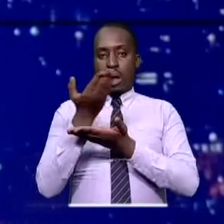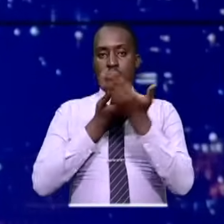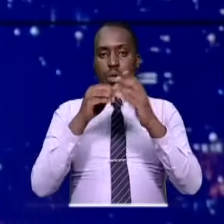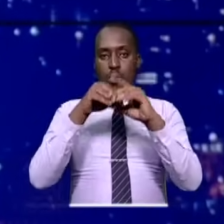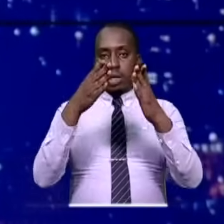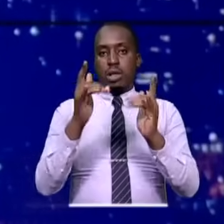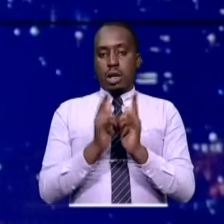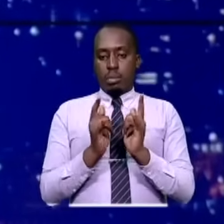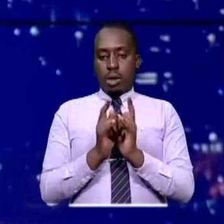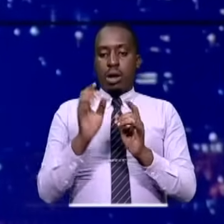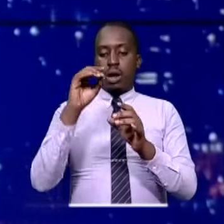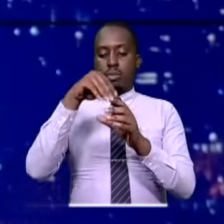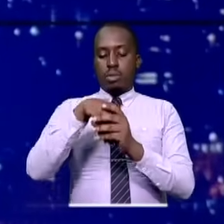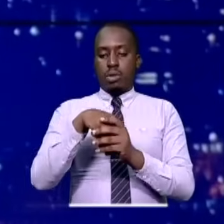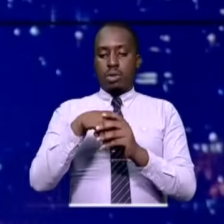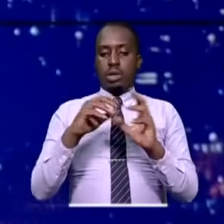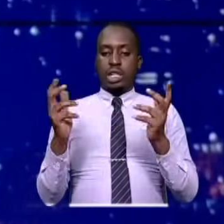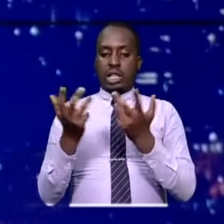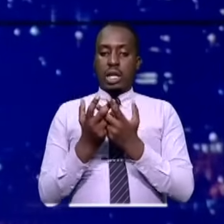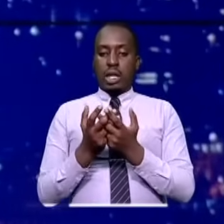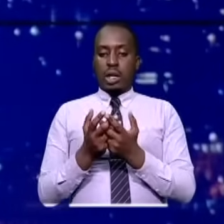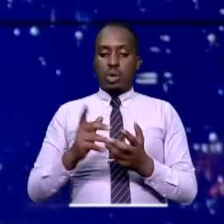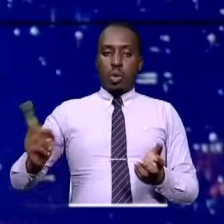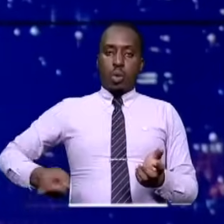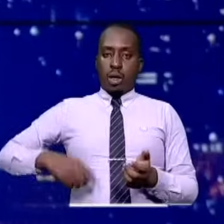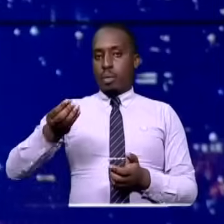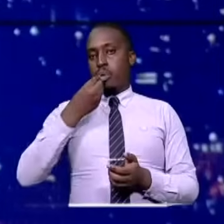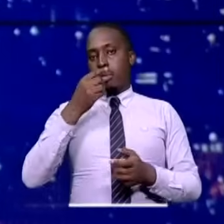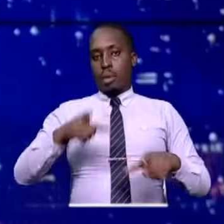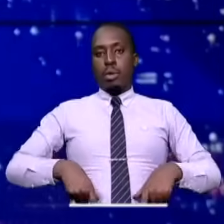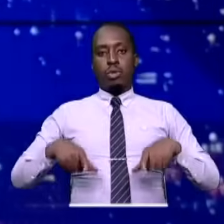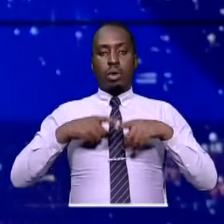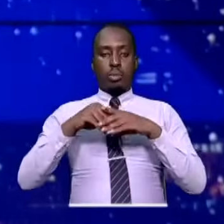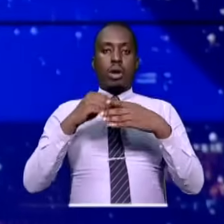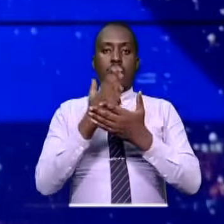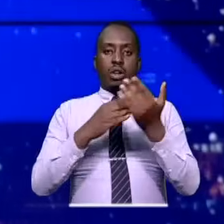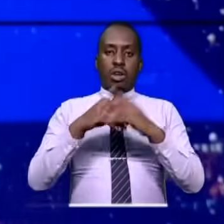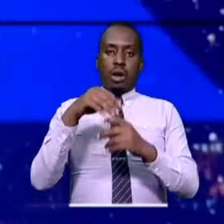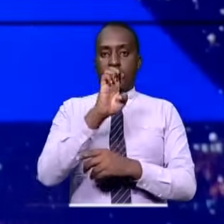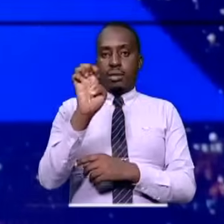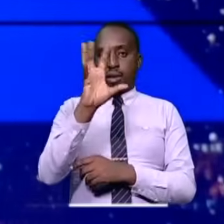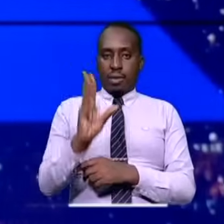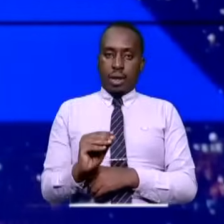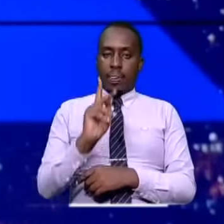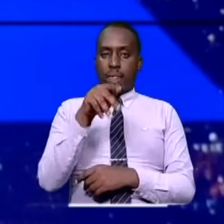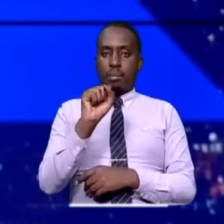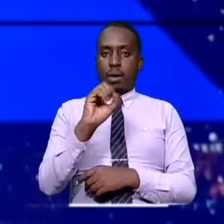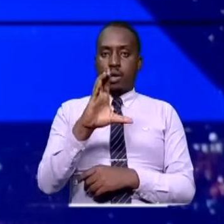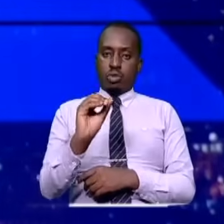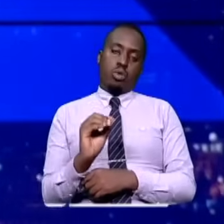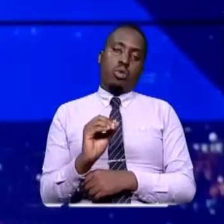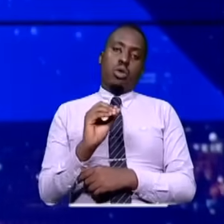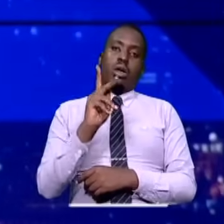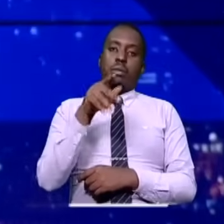iyi nama akaba arijyanye no kwihaza mu biribwa ku batuye aka karere ka Afrika y'Iburasirazuba. Pascal Buhura na Gatarayi ha